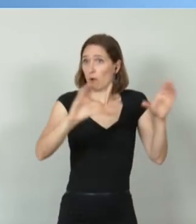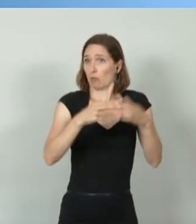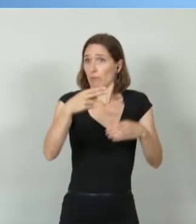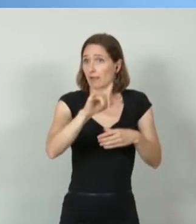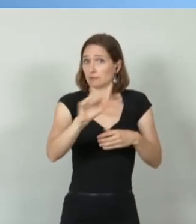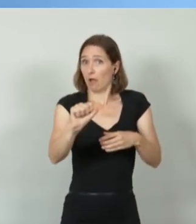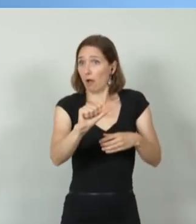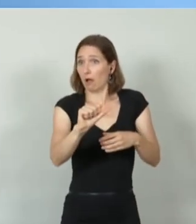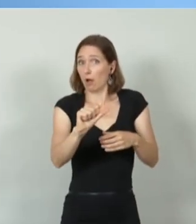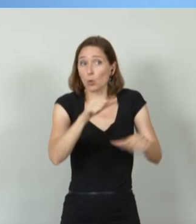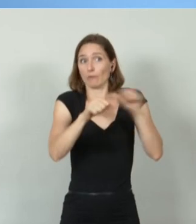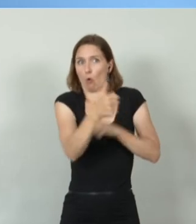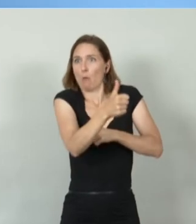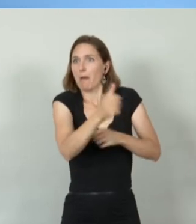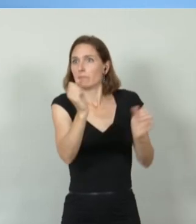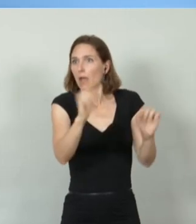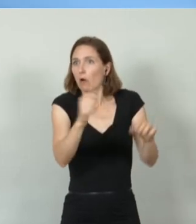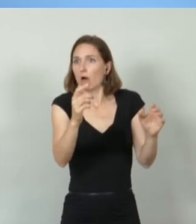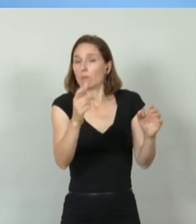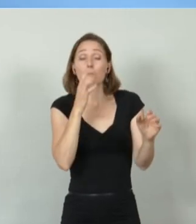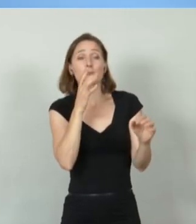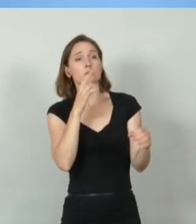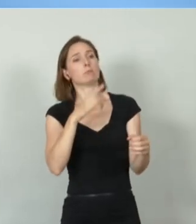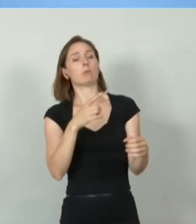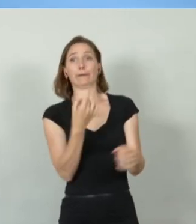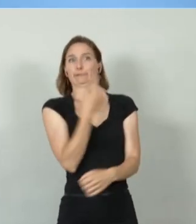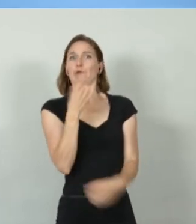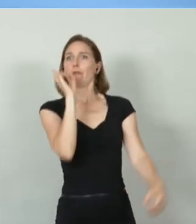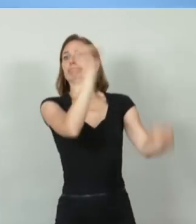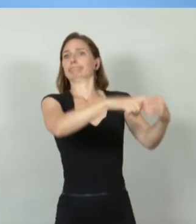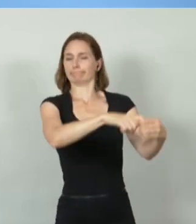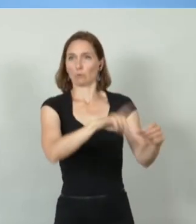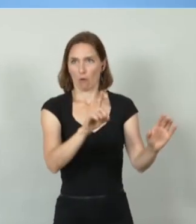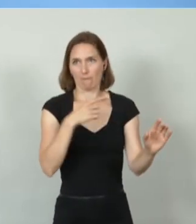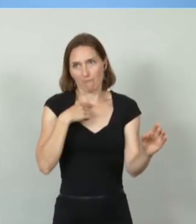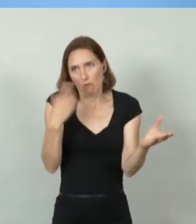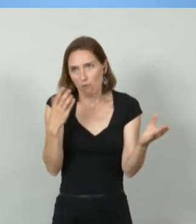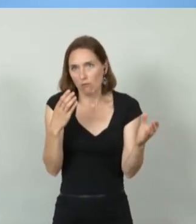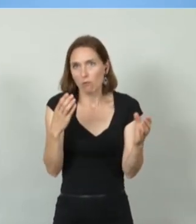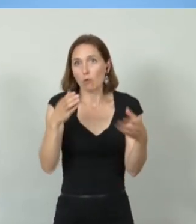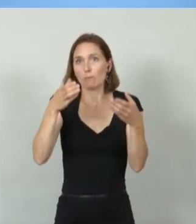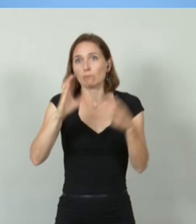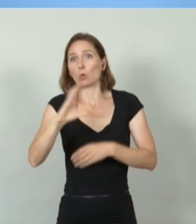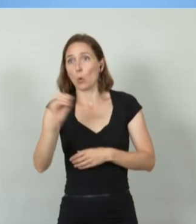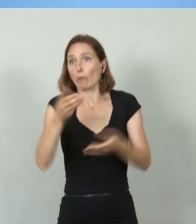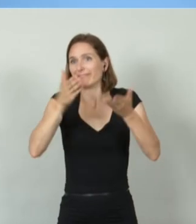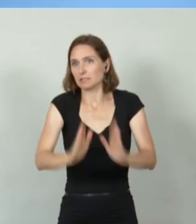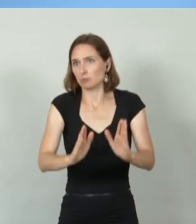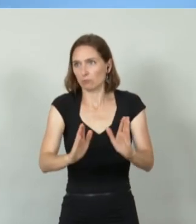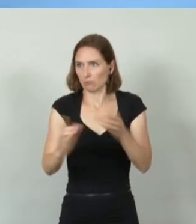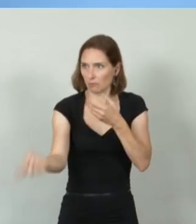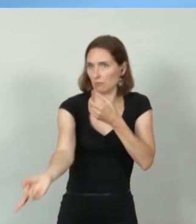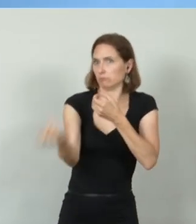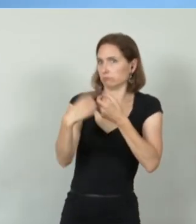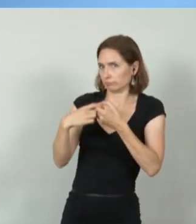puisque on ne peut pas adhérer à un groupe comme ça de son pro de sa propre chef il faut être coopté c'est le principe des groupes politiques chacun peut en sortir